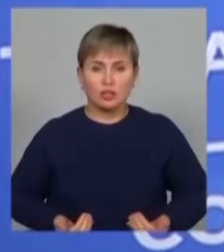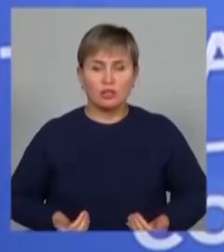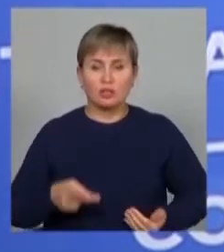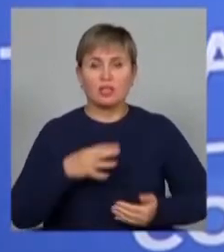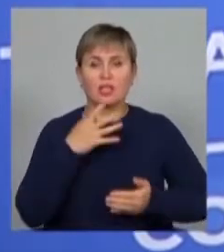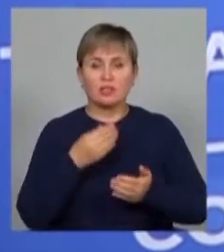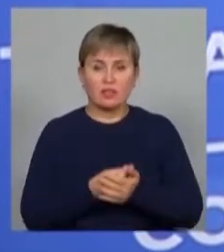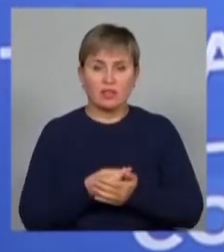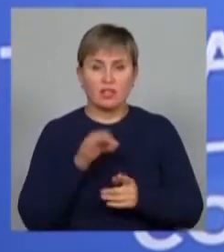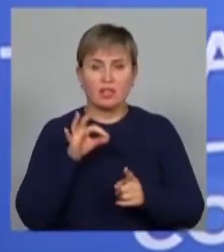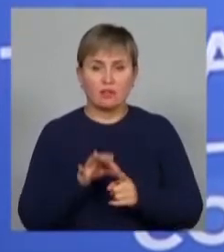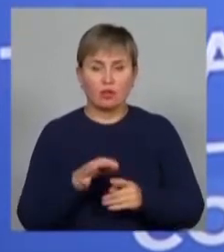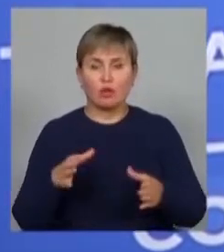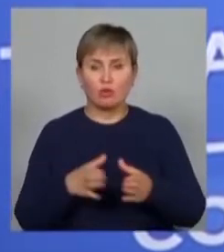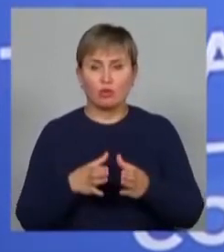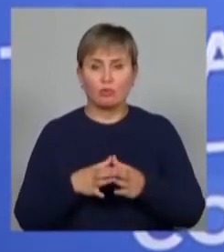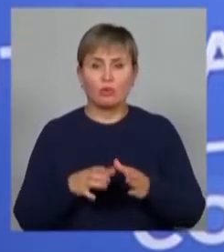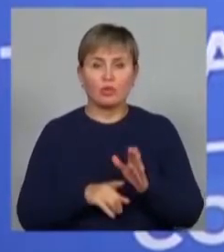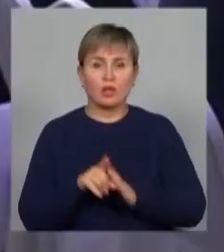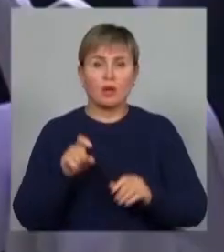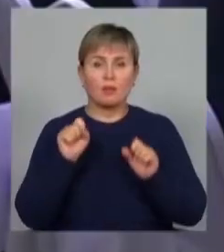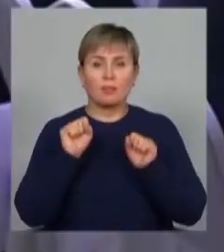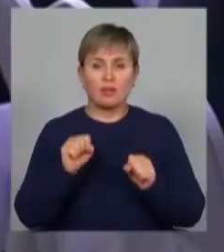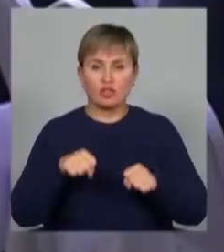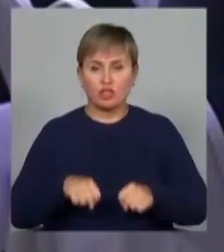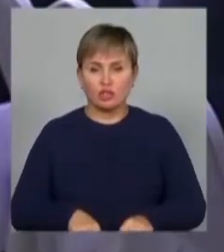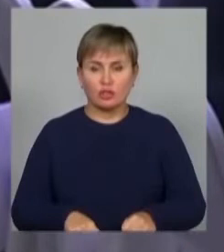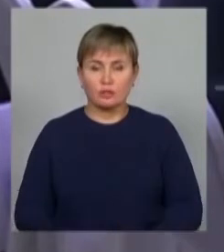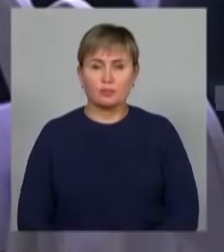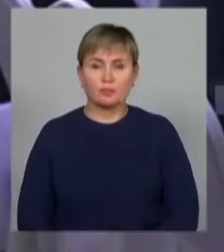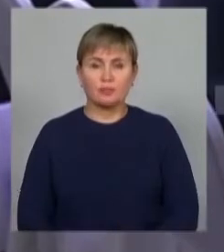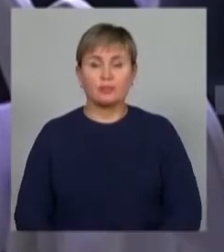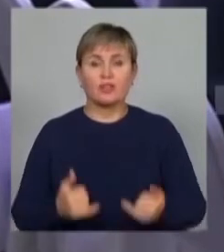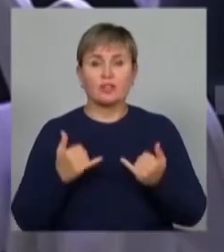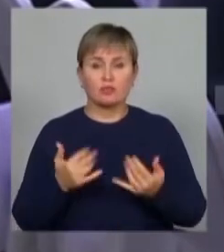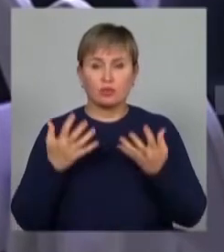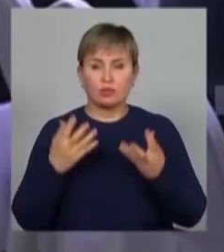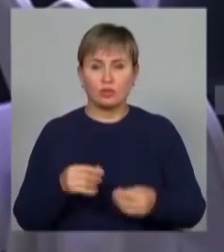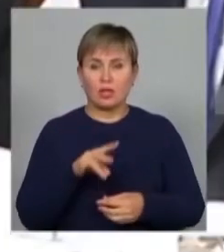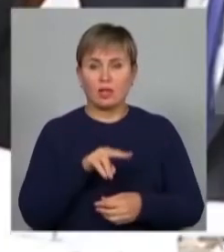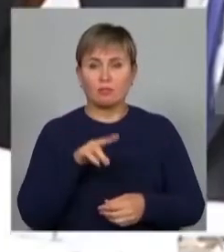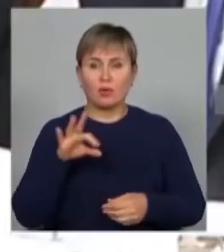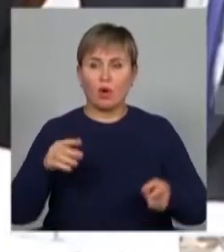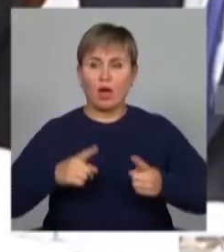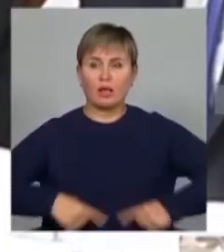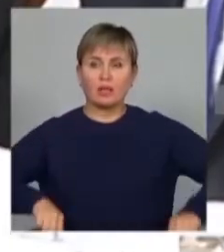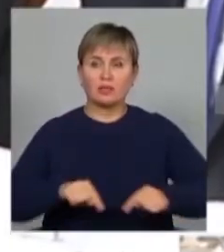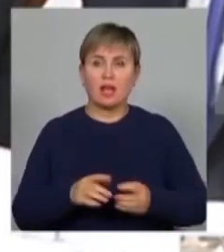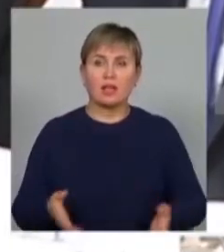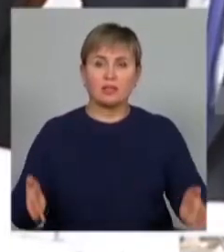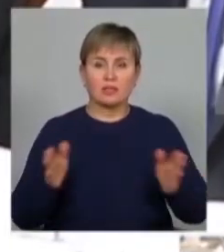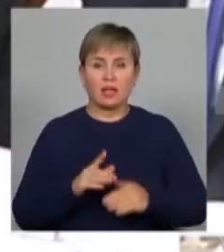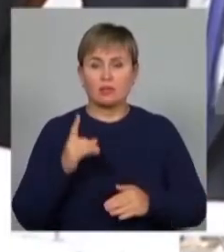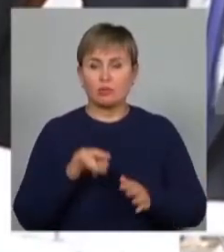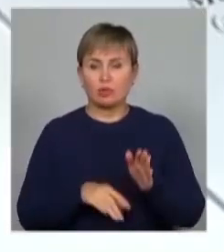целевой группы. Они стали правозащитниками. На сегодня неправительственные организации остаются одним